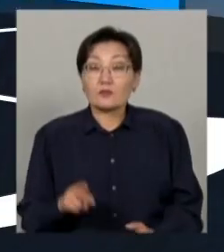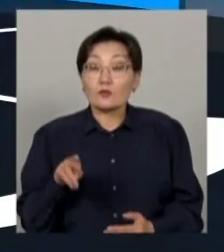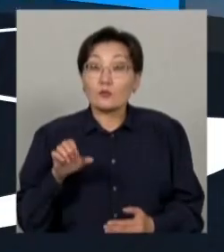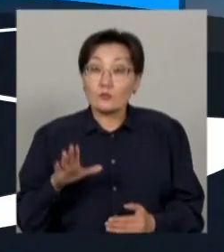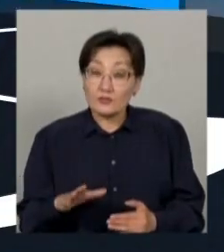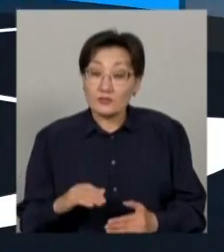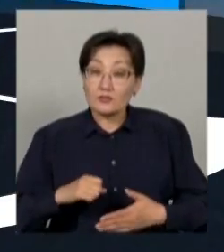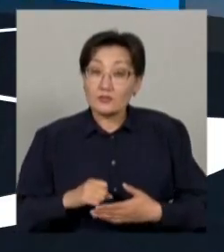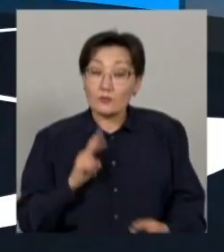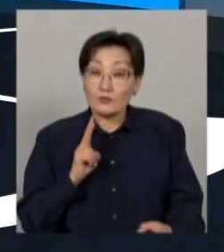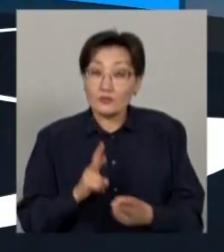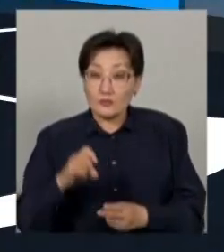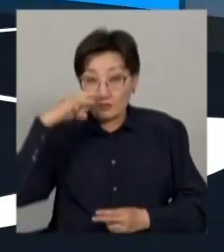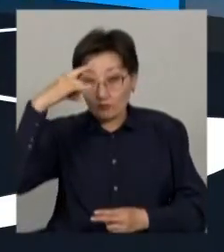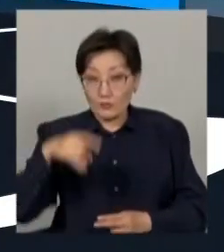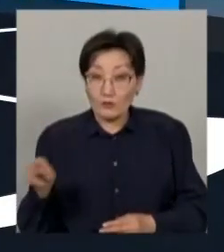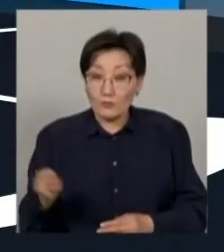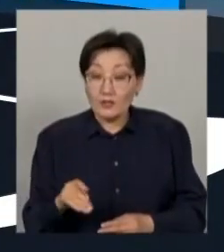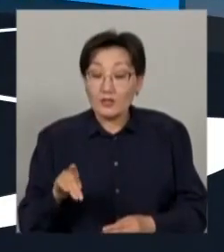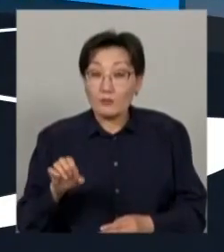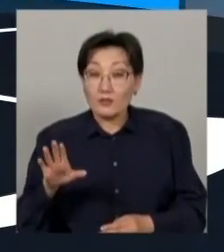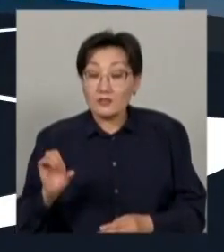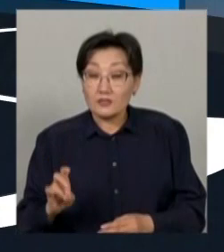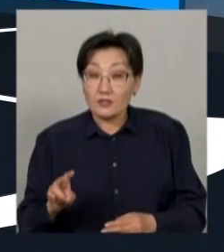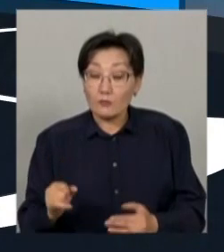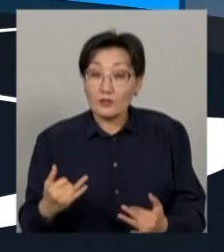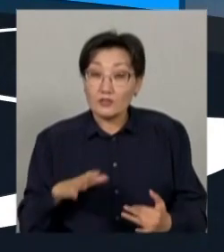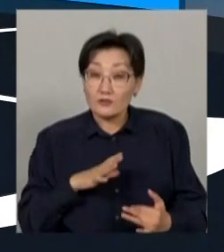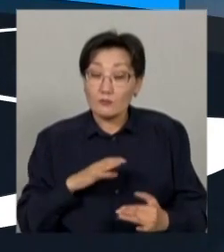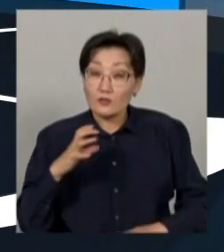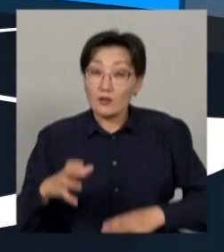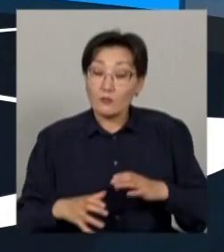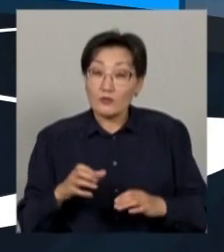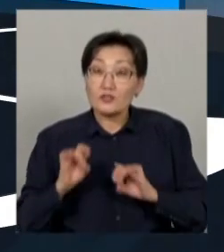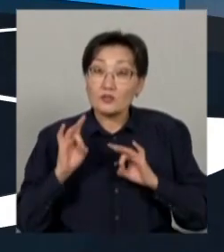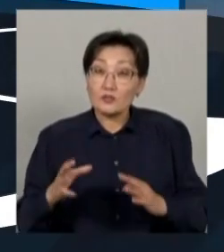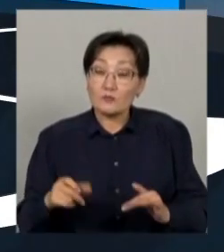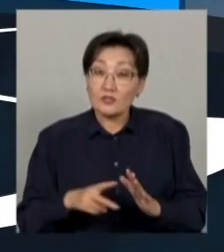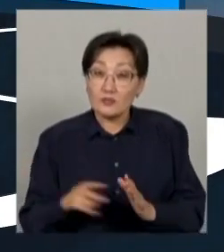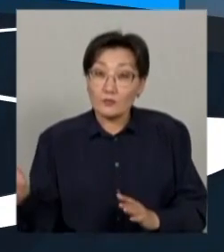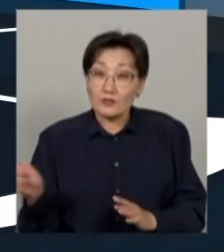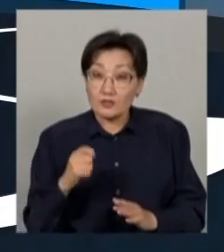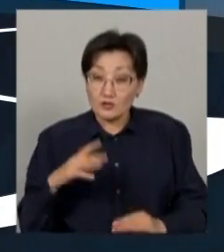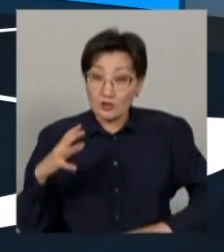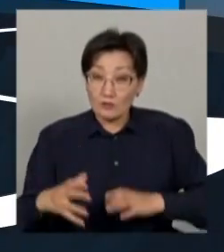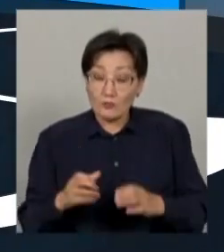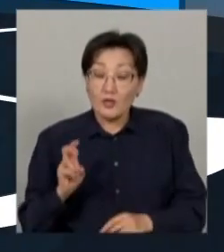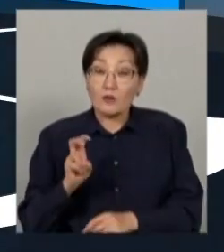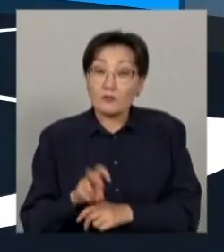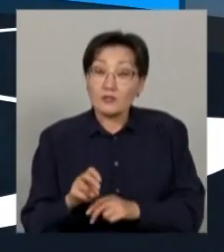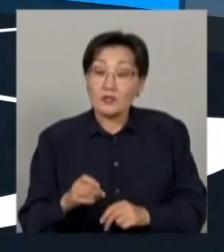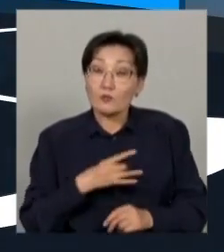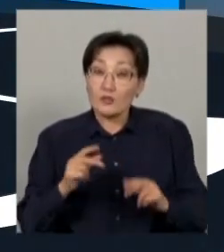Касым-Жомарт Токаев принял казахстанскую теннисистку Елену Рыбакину. Сегодня звезда мирового масштаба и седьмая ракетка мира посетила